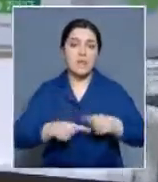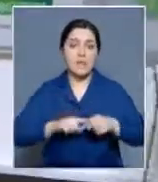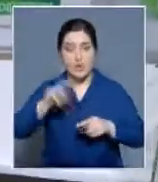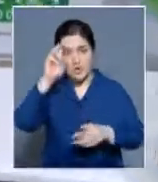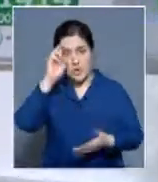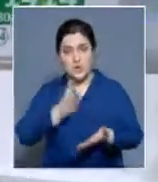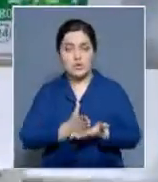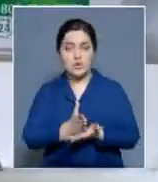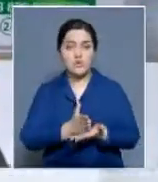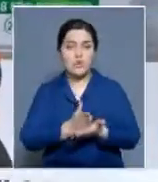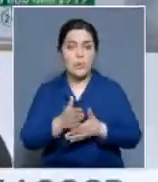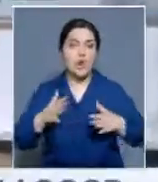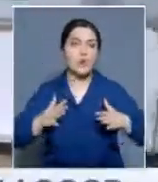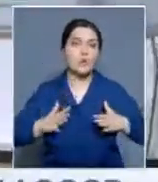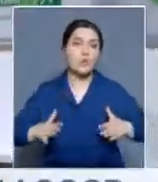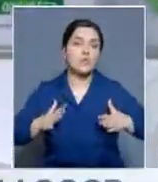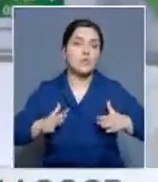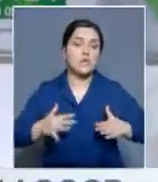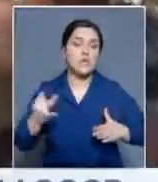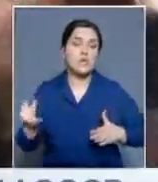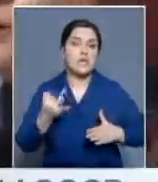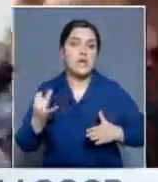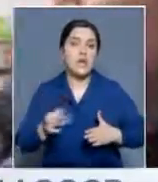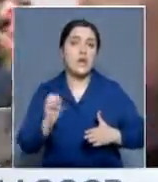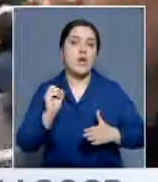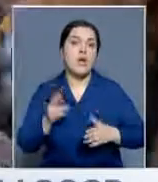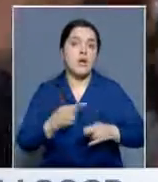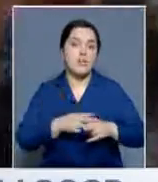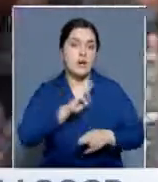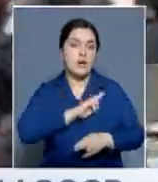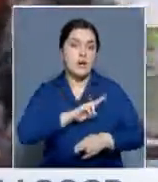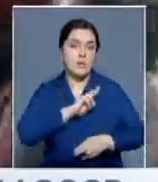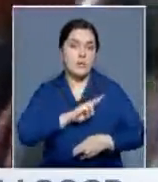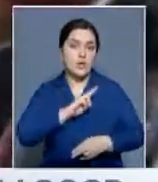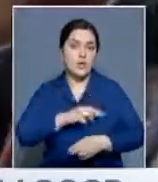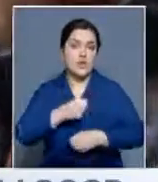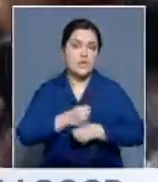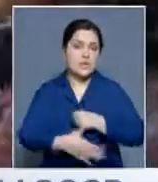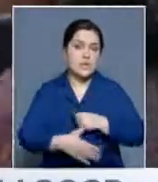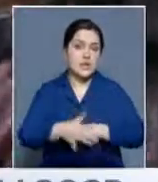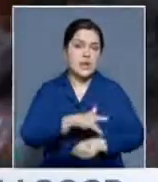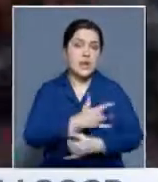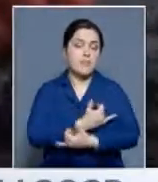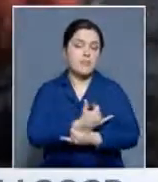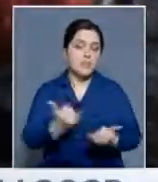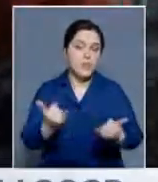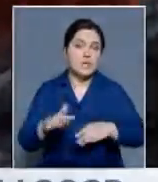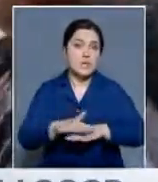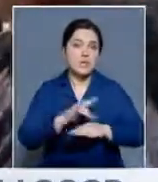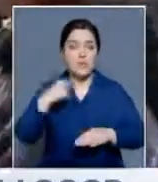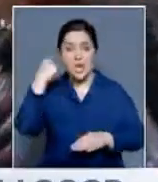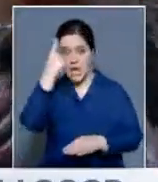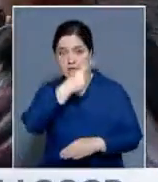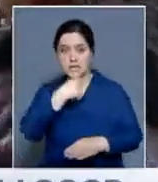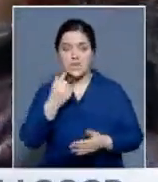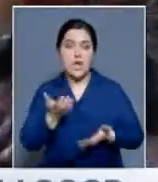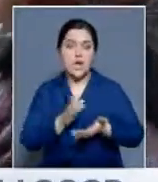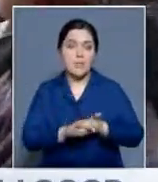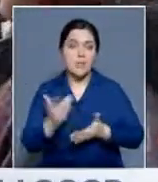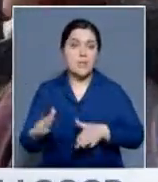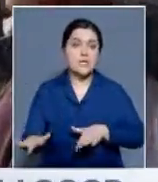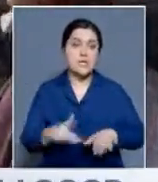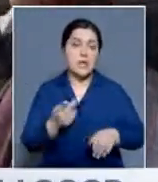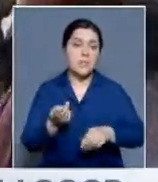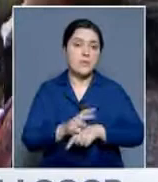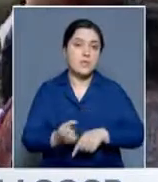службы Грузии Екатерина Кардова интересовалась тем, как организована работа центров обслуживания населения. И чтобы лично ознакомиться с их